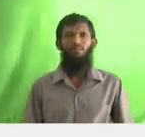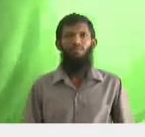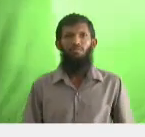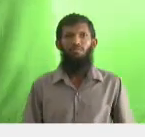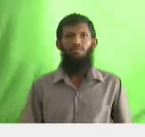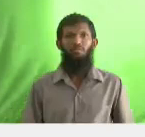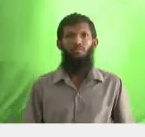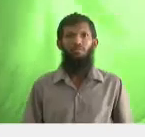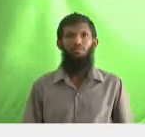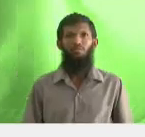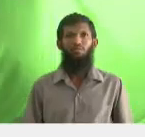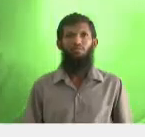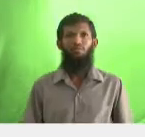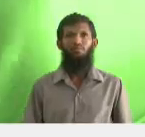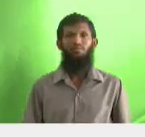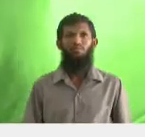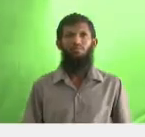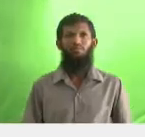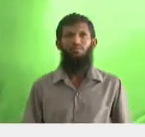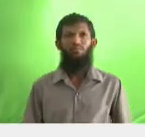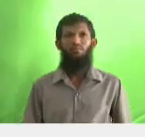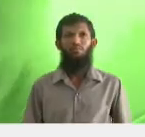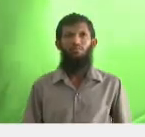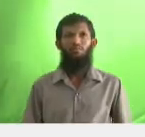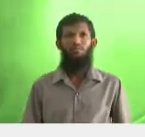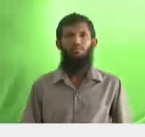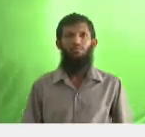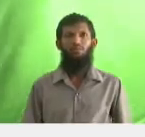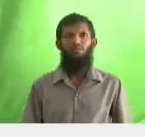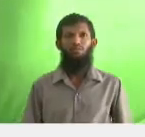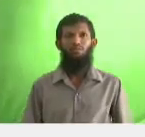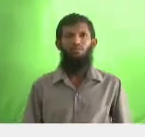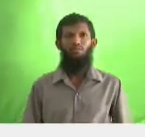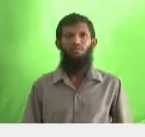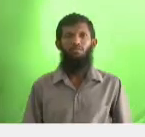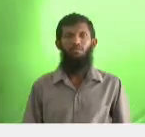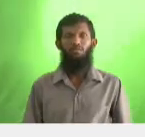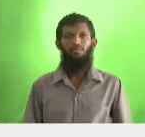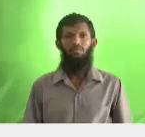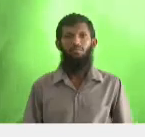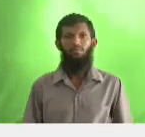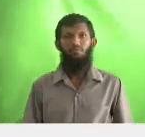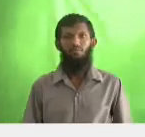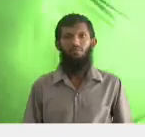وآتيناه من الكنوز ما إن مفاتحه لتنوء